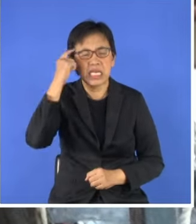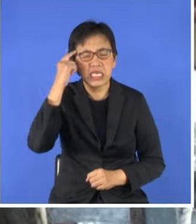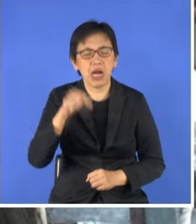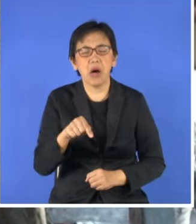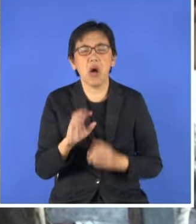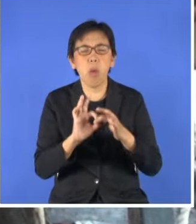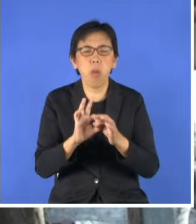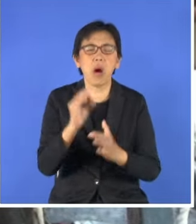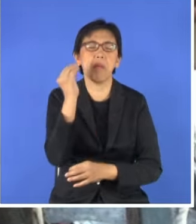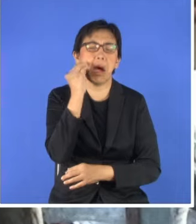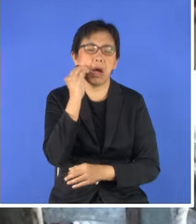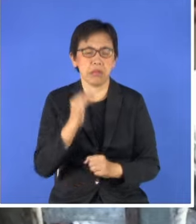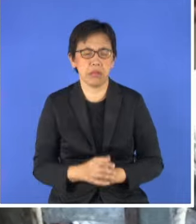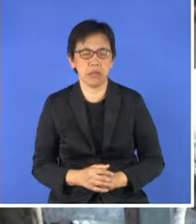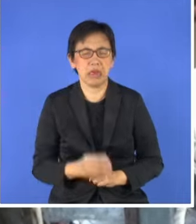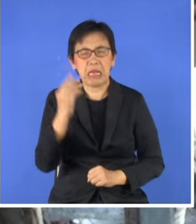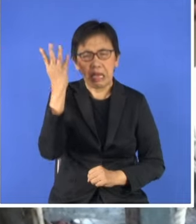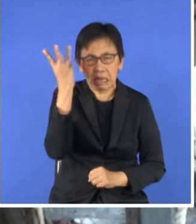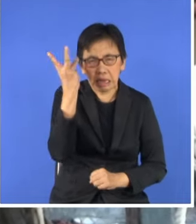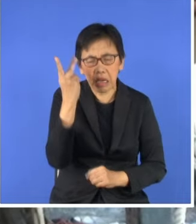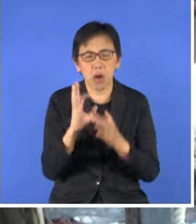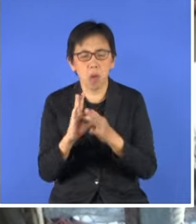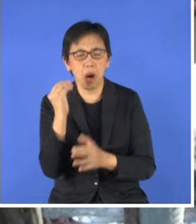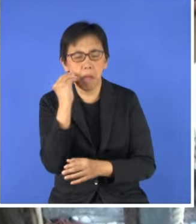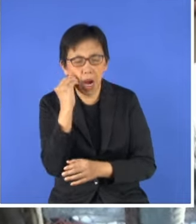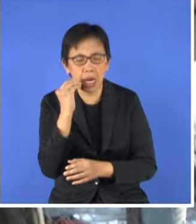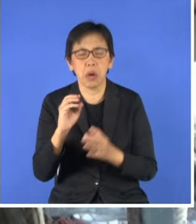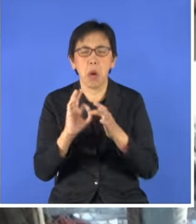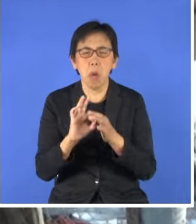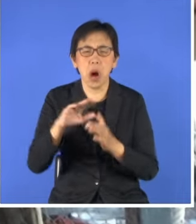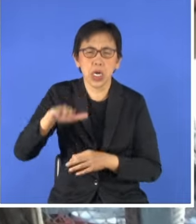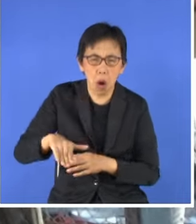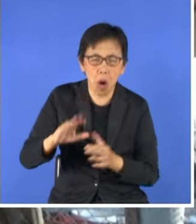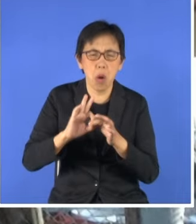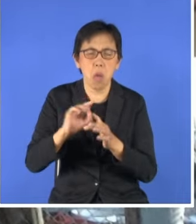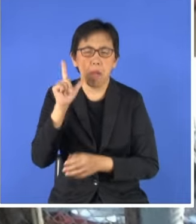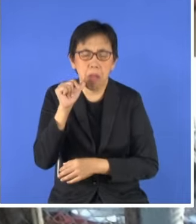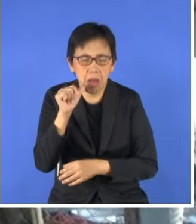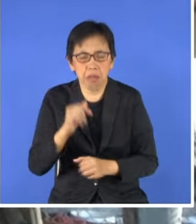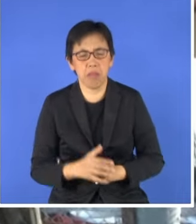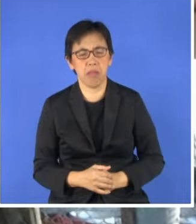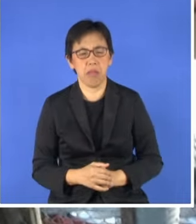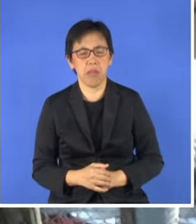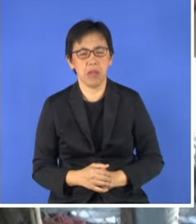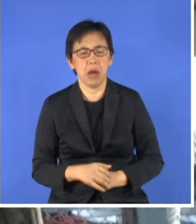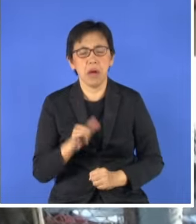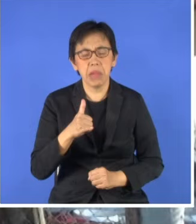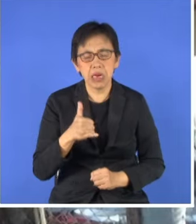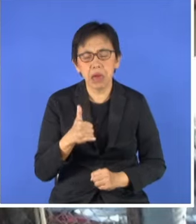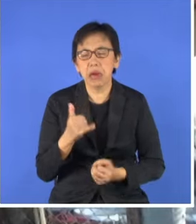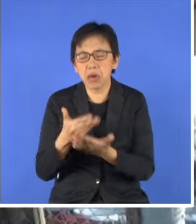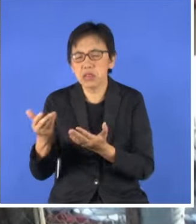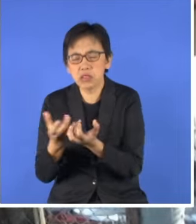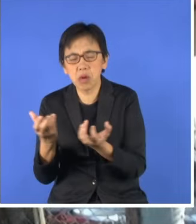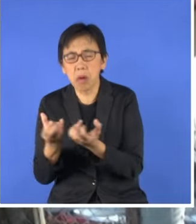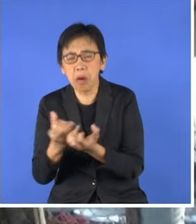มันตั้งหวุ่นหวงที่บ้านกหวงนองอ่ะหวงนองหวงหบางทบาง